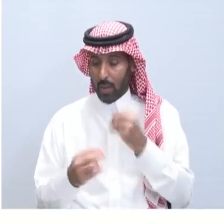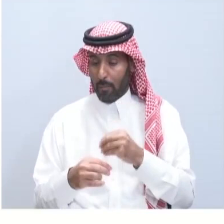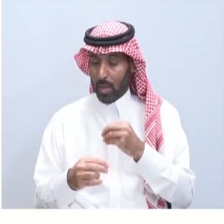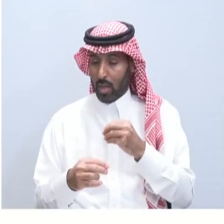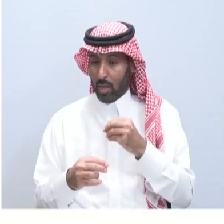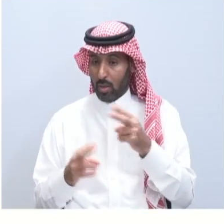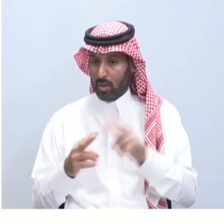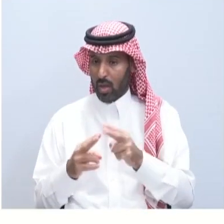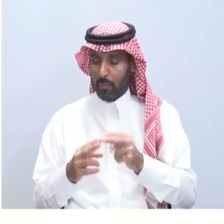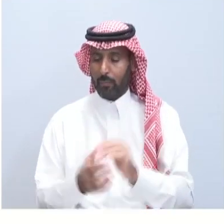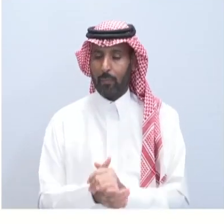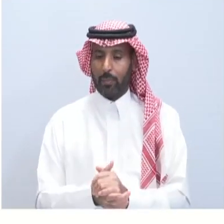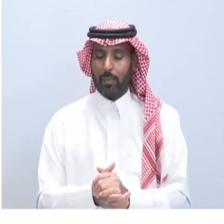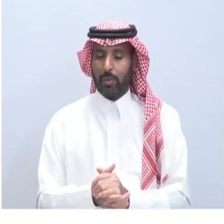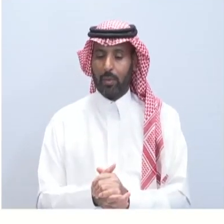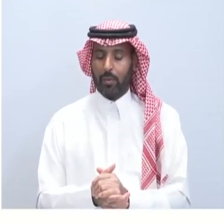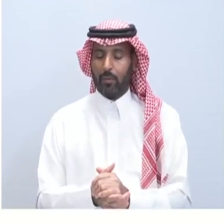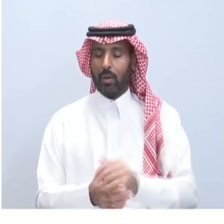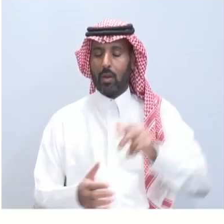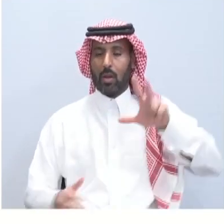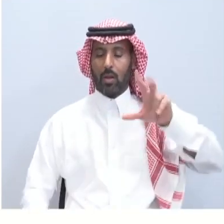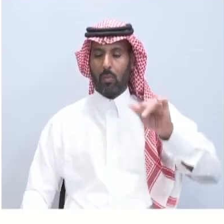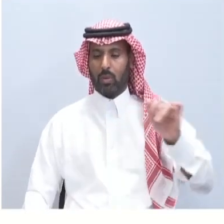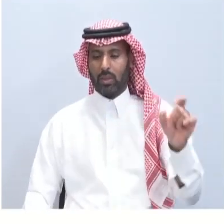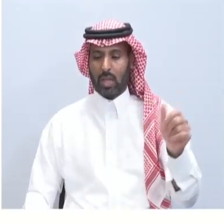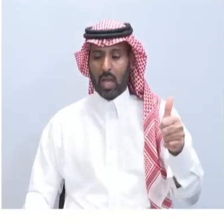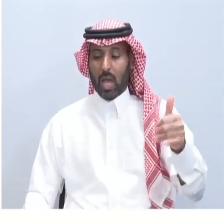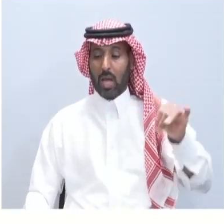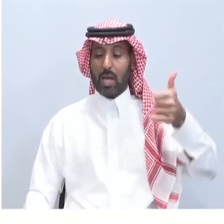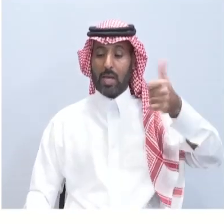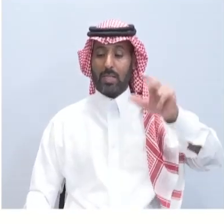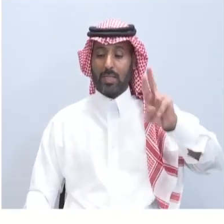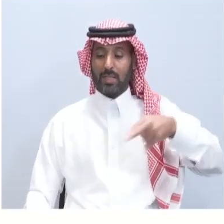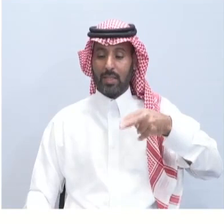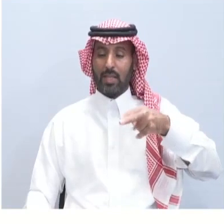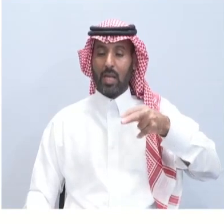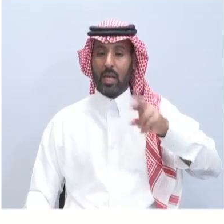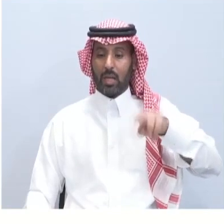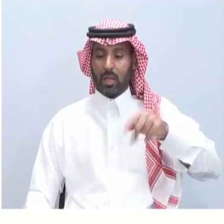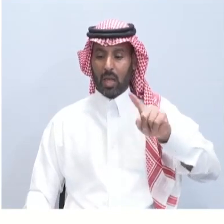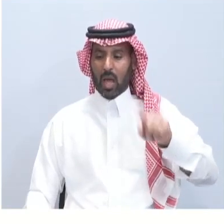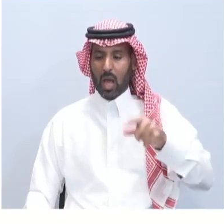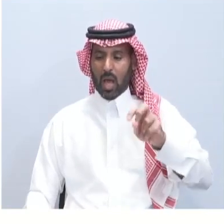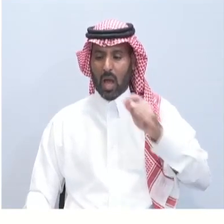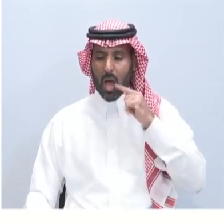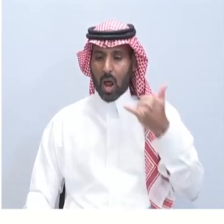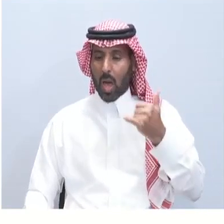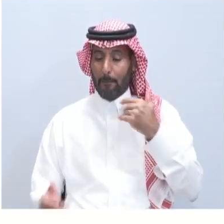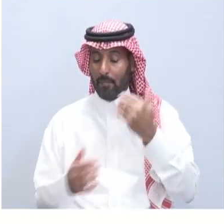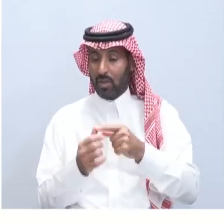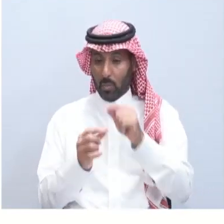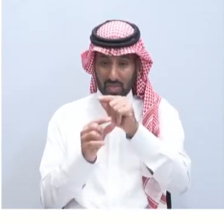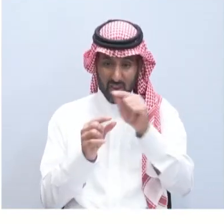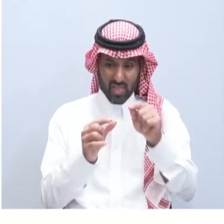الكهربائيه في الامونيا الزرقاء ذكرنا بانها تعد الاهم في مزيج الوقود الهيدروجيني وتتكون من ثلاث ذرات من